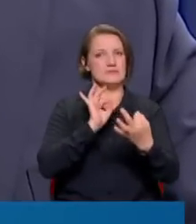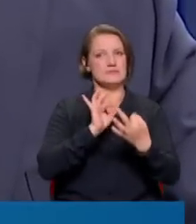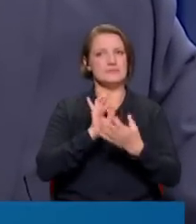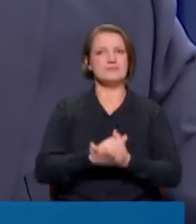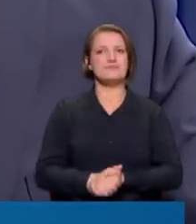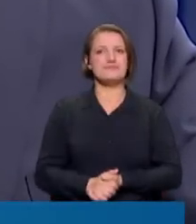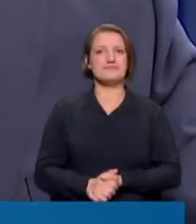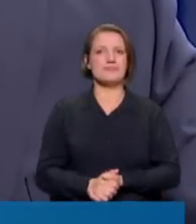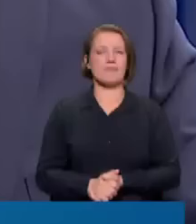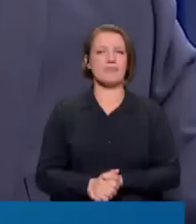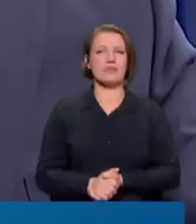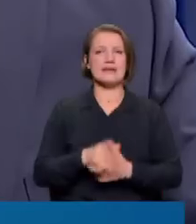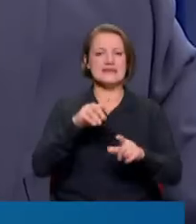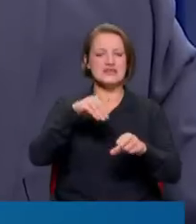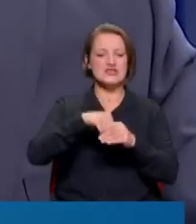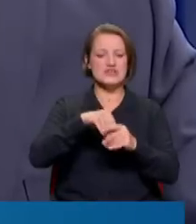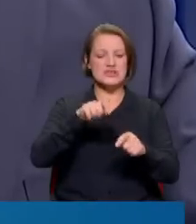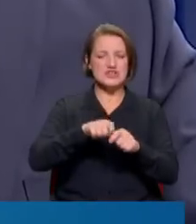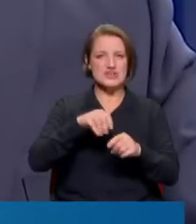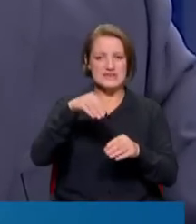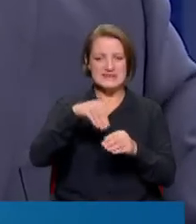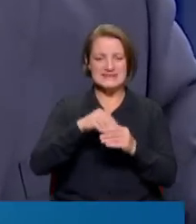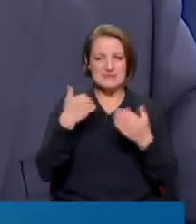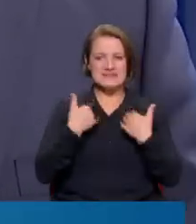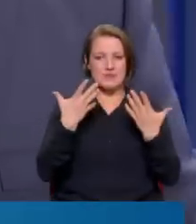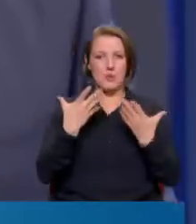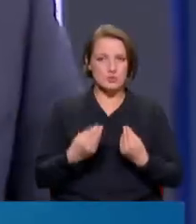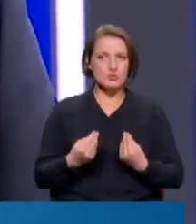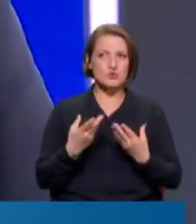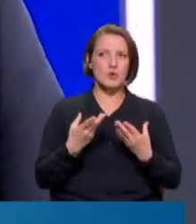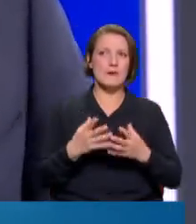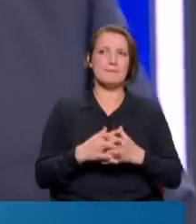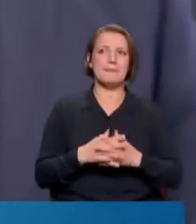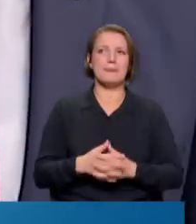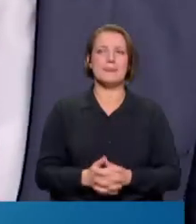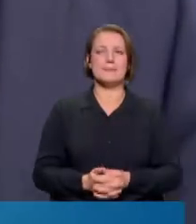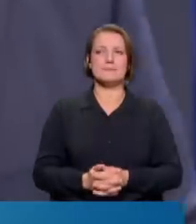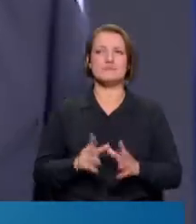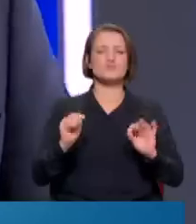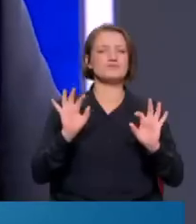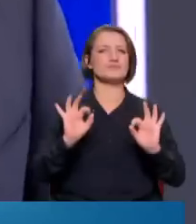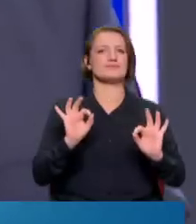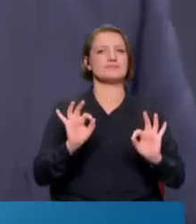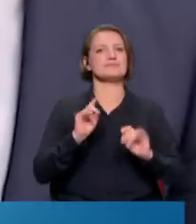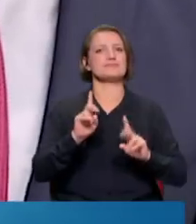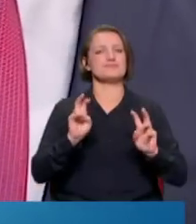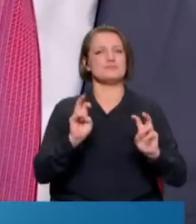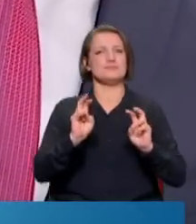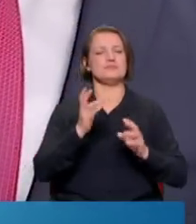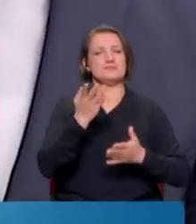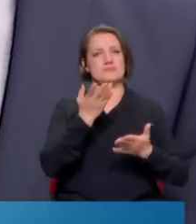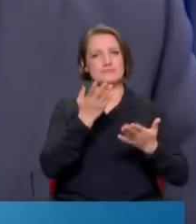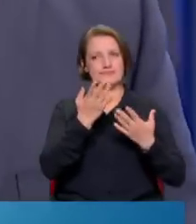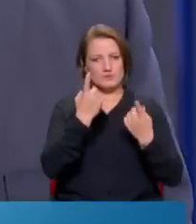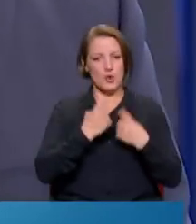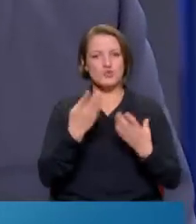diye okuyorum ben işin içinde olmalı mıyız olursak bize fatura çıkar mı Evet şöyle çok önemli bir konuya vurgu yaptınız Teşekkür ederim